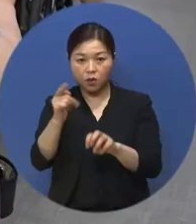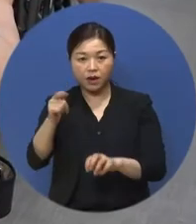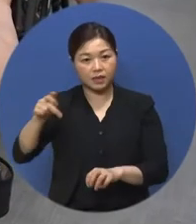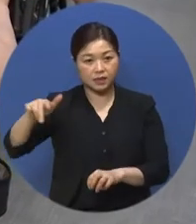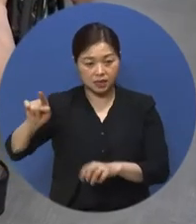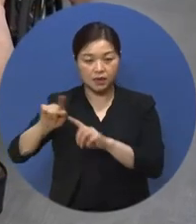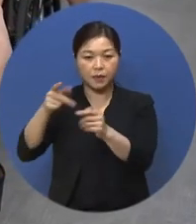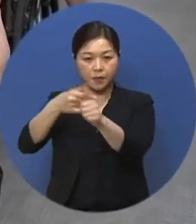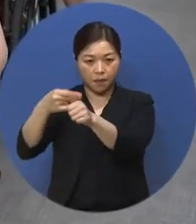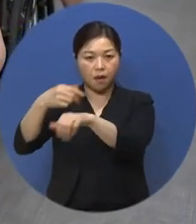합니다